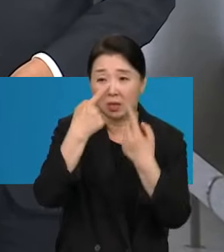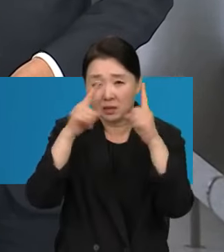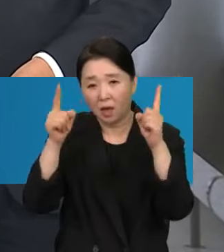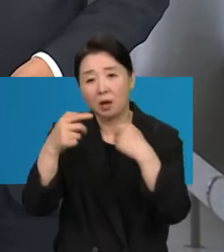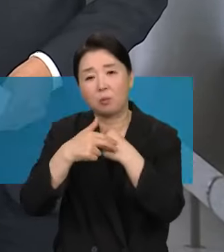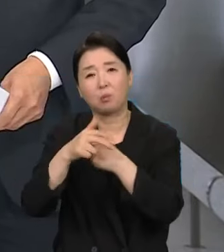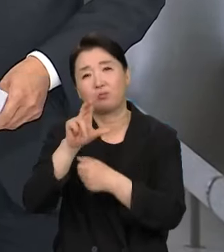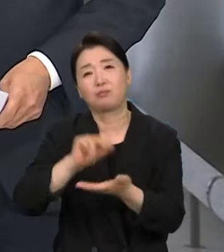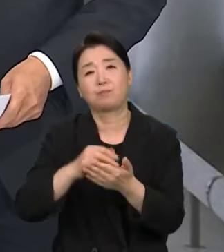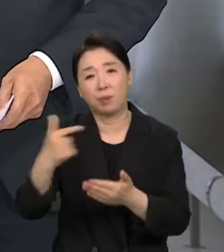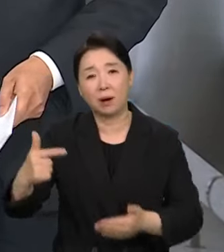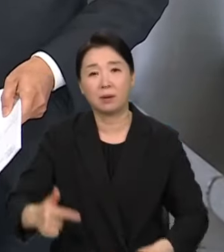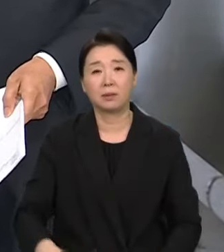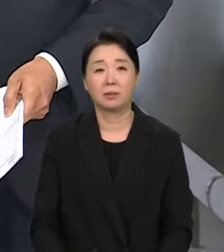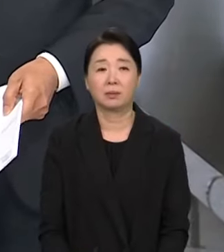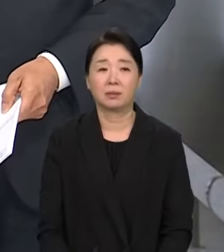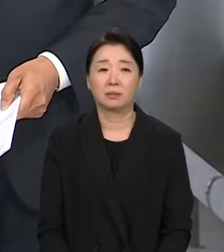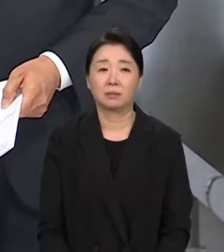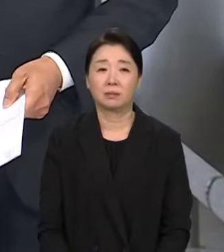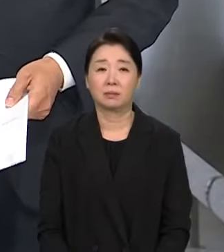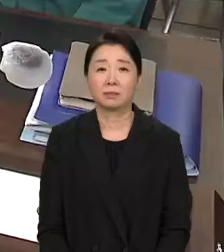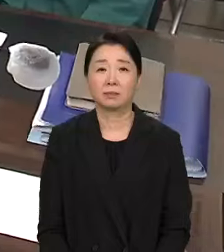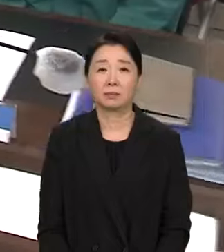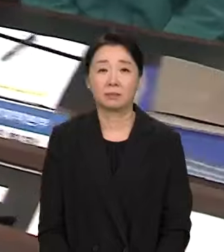큰 문제입니다. 황예린 기자입니다.